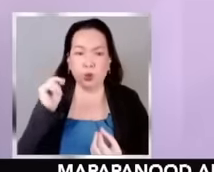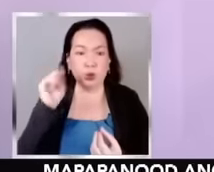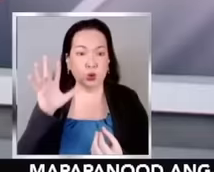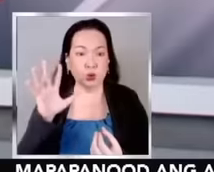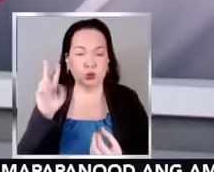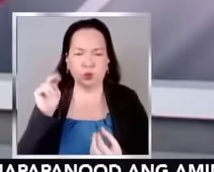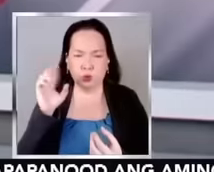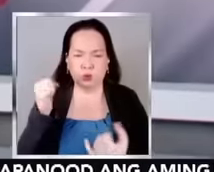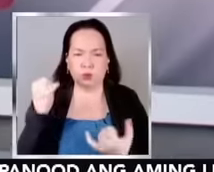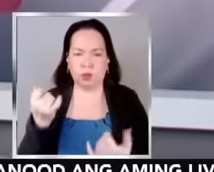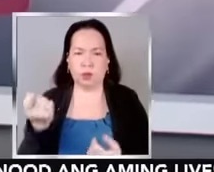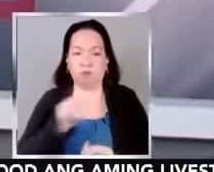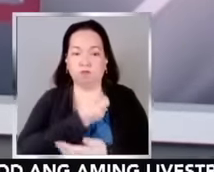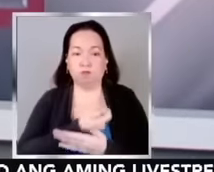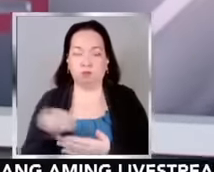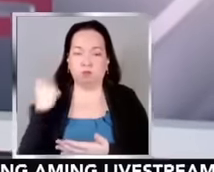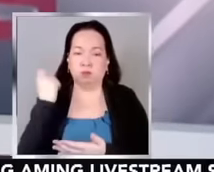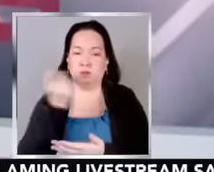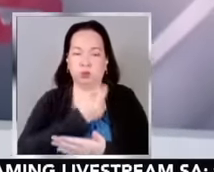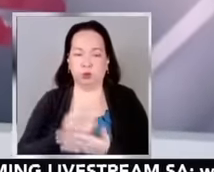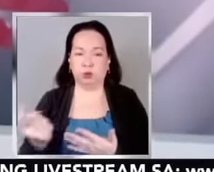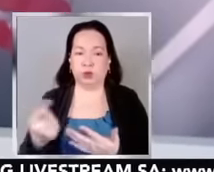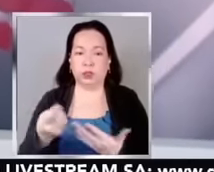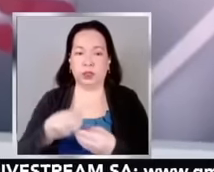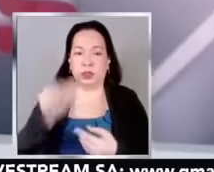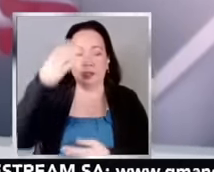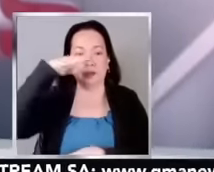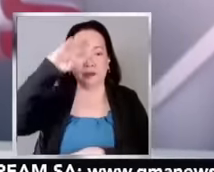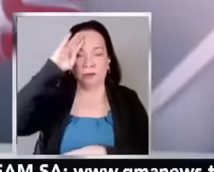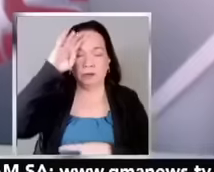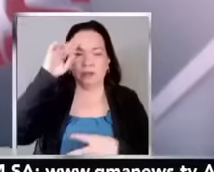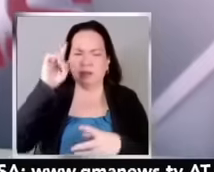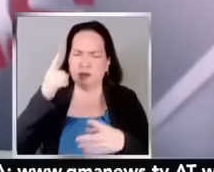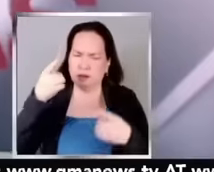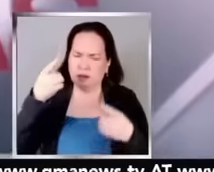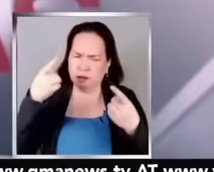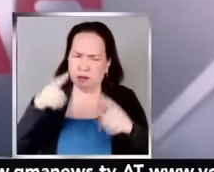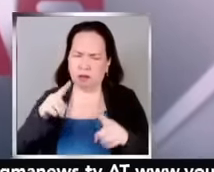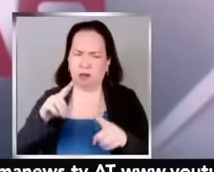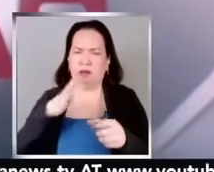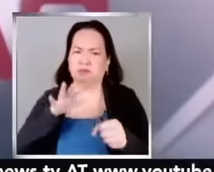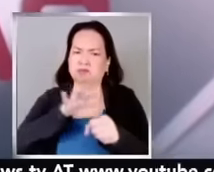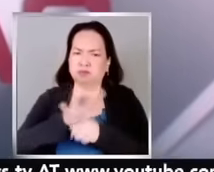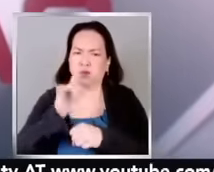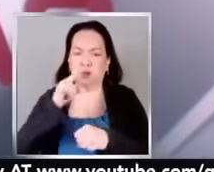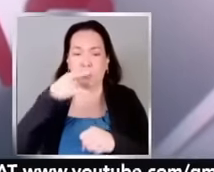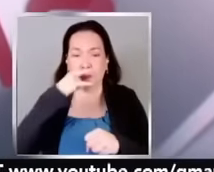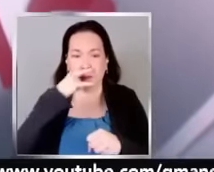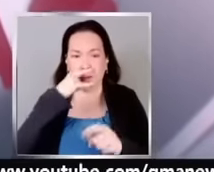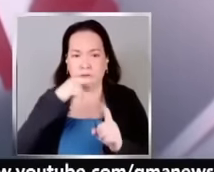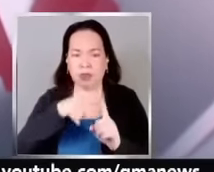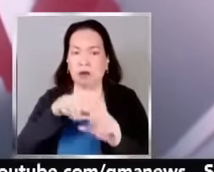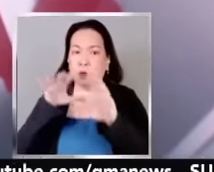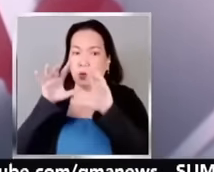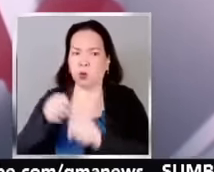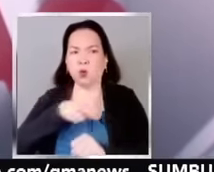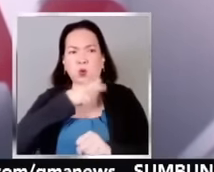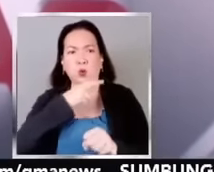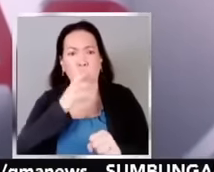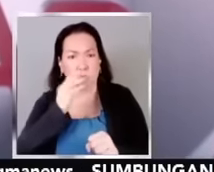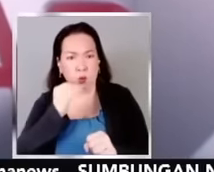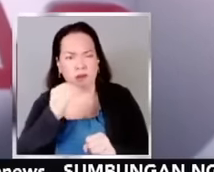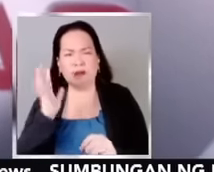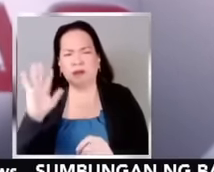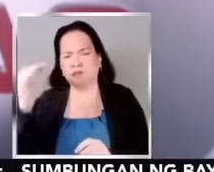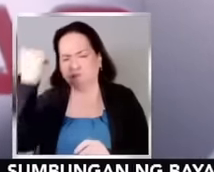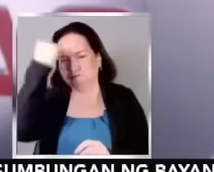Santa. Sa 13 Martires, Cavite, ginahasa at pinatay ang isang bata. Arisado ang sospek na ninong niya.